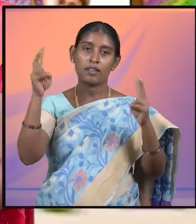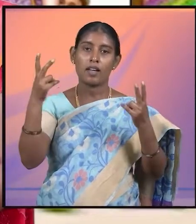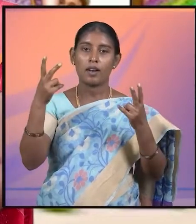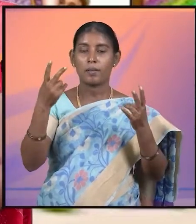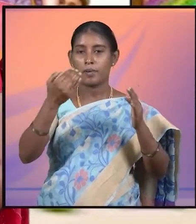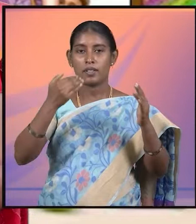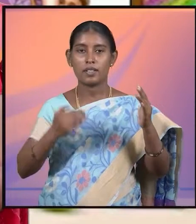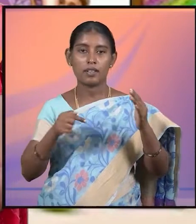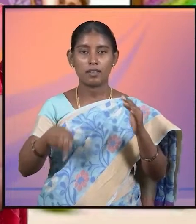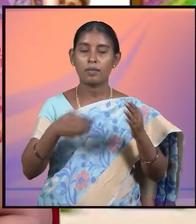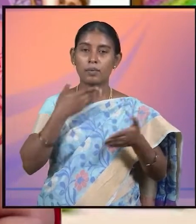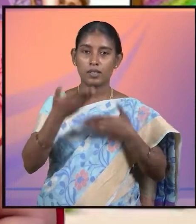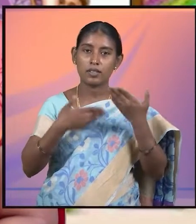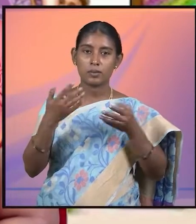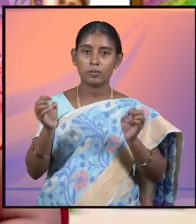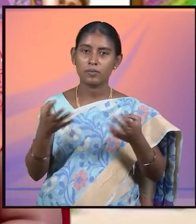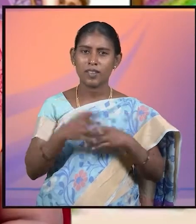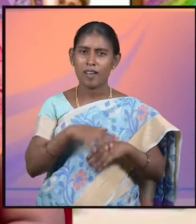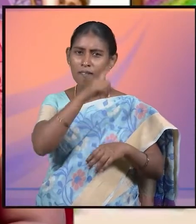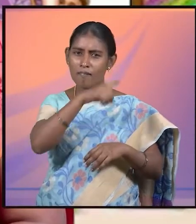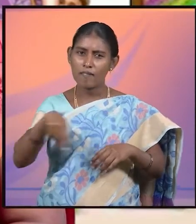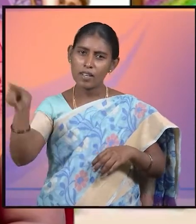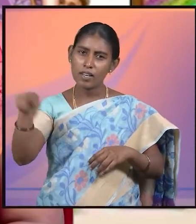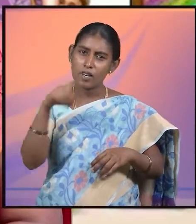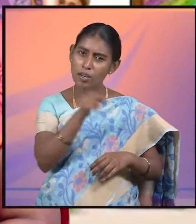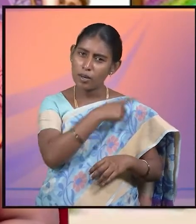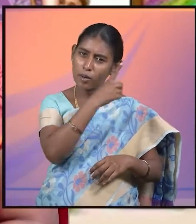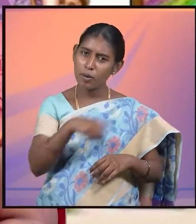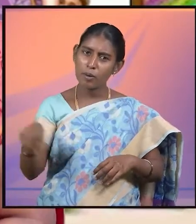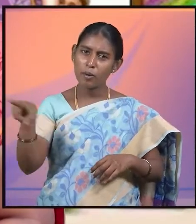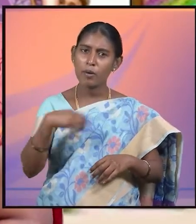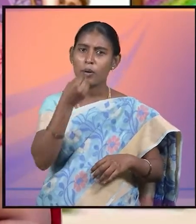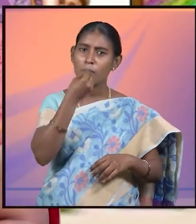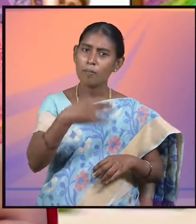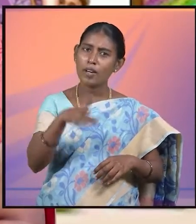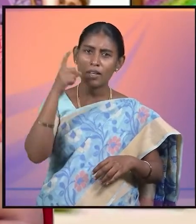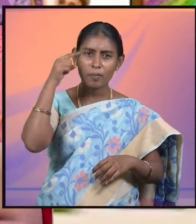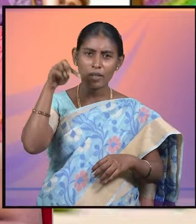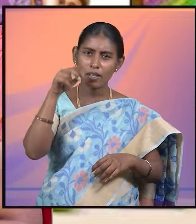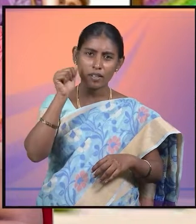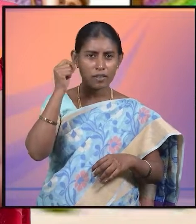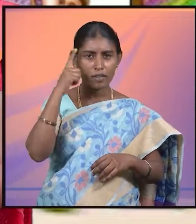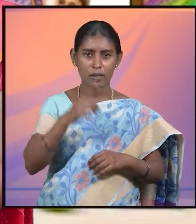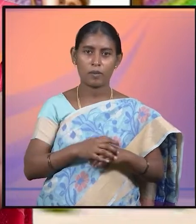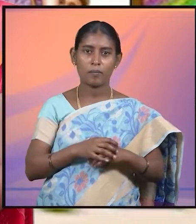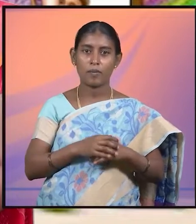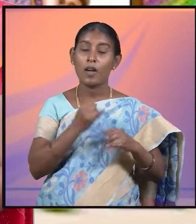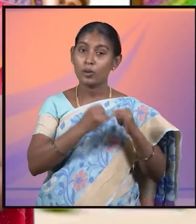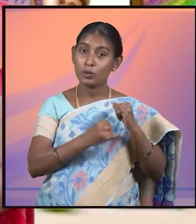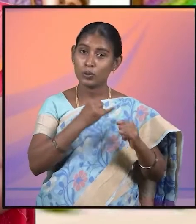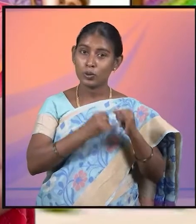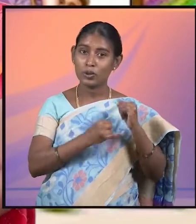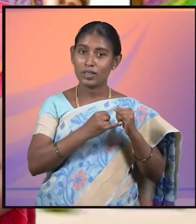இப்பாடம் அமைக்கப்பட்டுள்ளது. வில்லுப்பாட்டு வில்லுப்பாட்டு என்றால் என்ன தெரியுமா மாணவ செல்வங்களே?